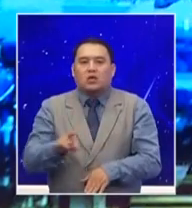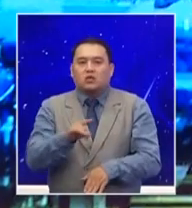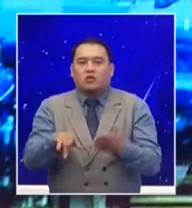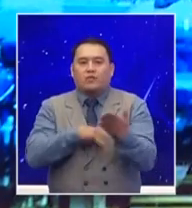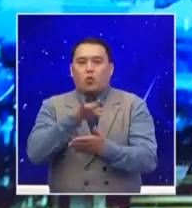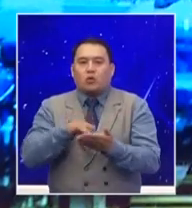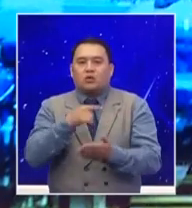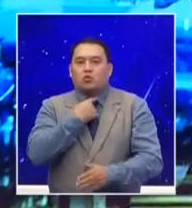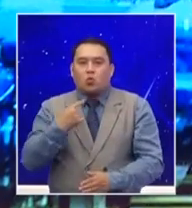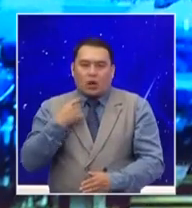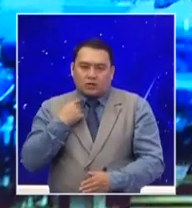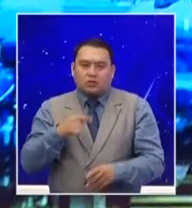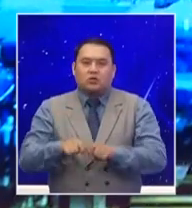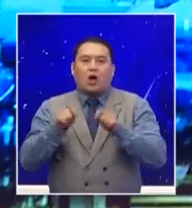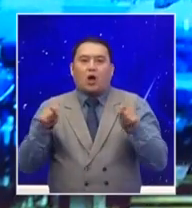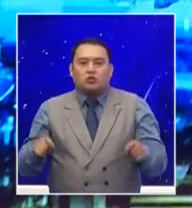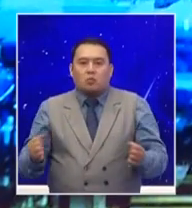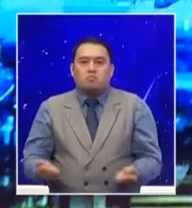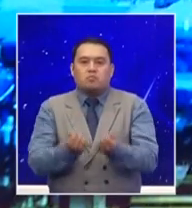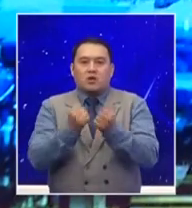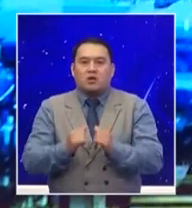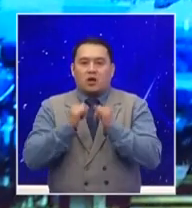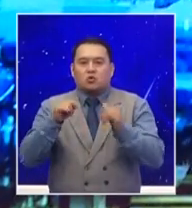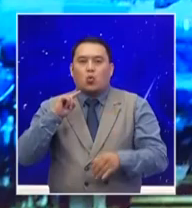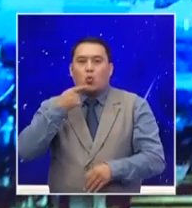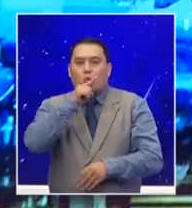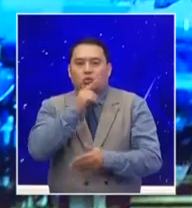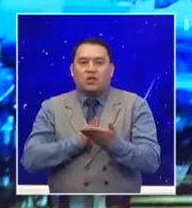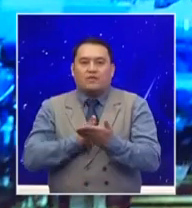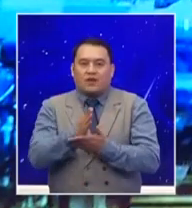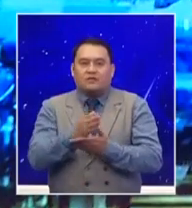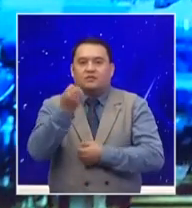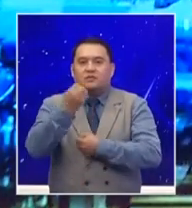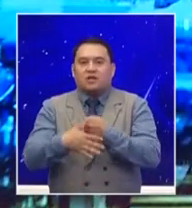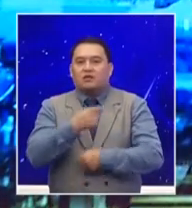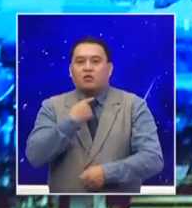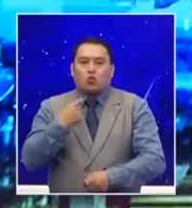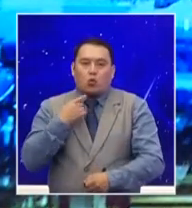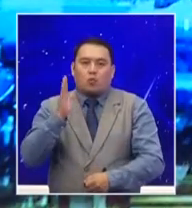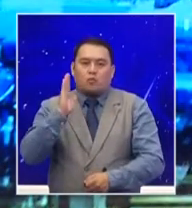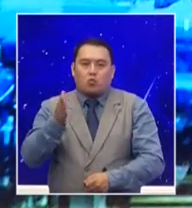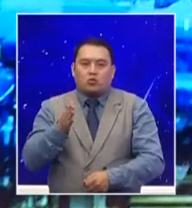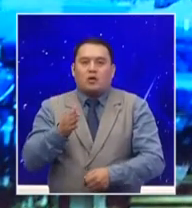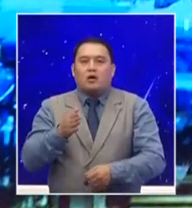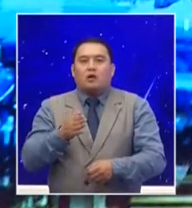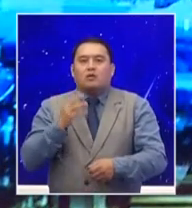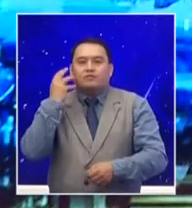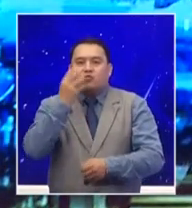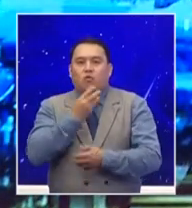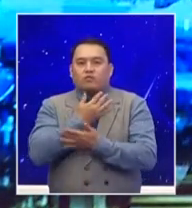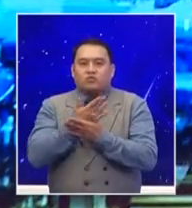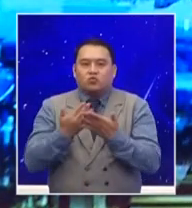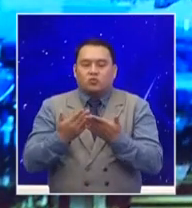и Талдыкургане. Один из них создадут для поддержки и развития кукурузной отрасли, а вот центр в Талдыкургане будет функционировать в